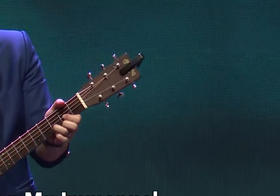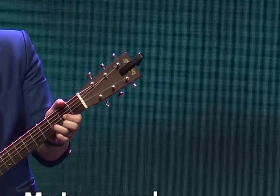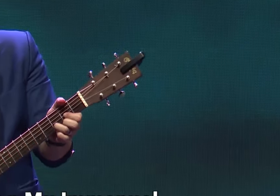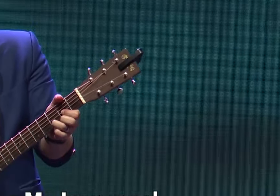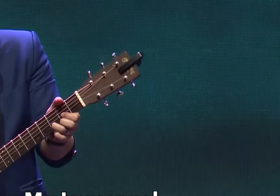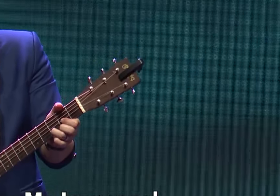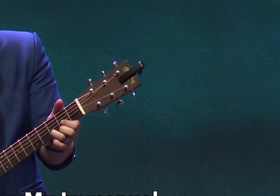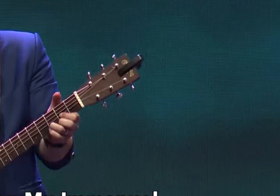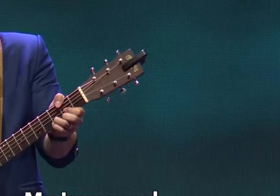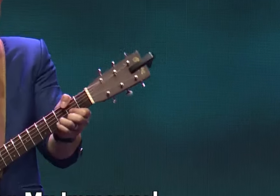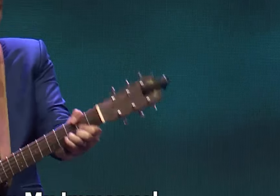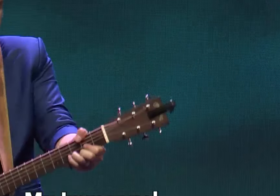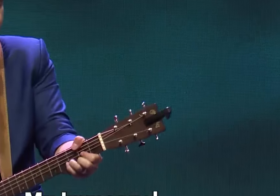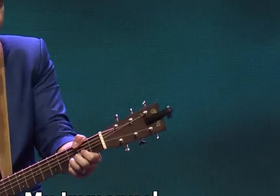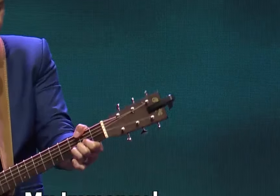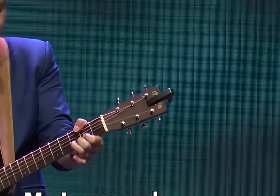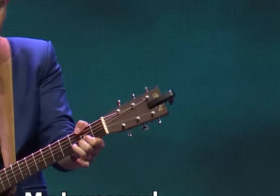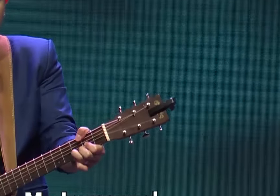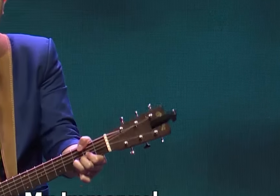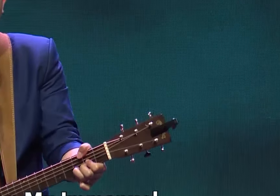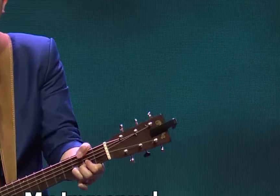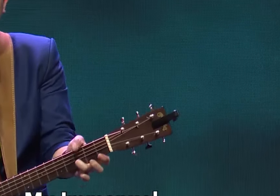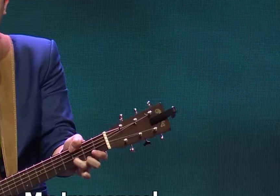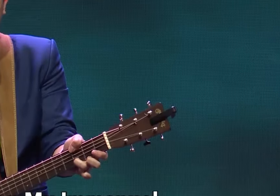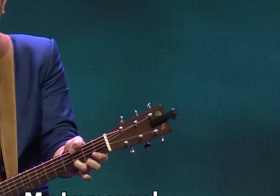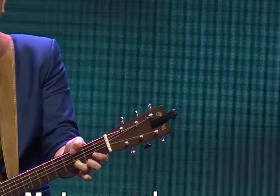dengar tentang-Mu,